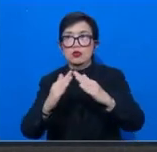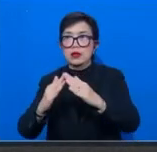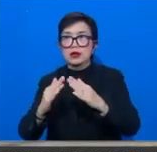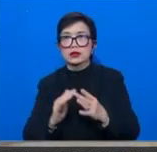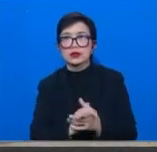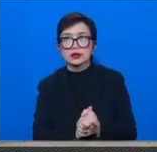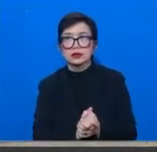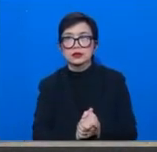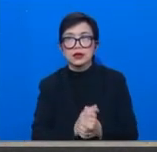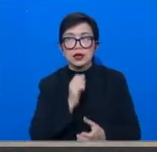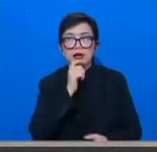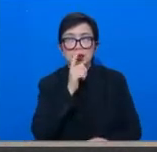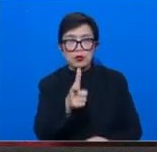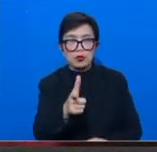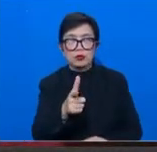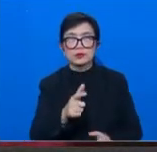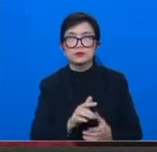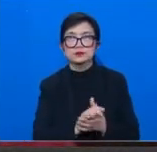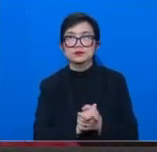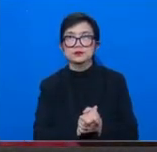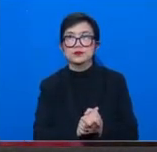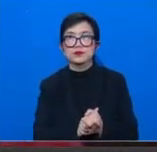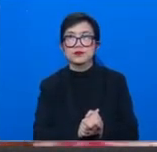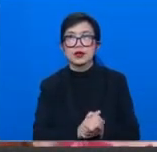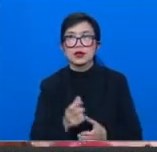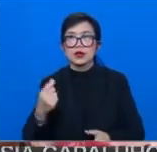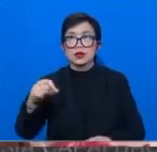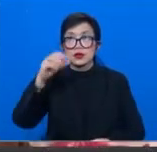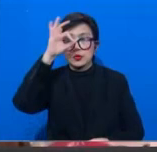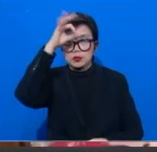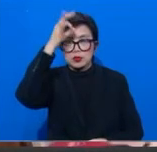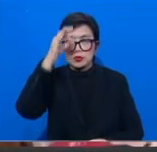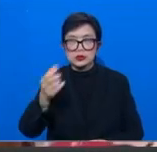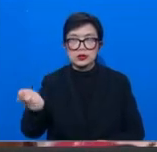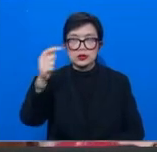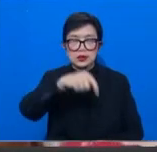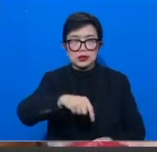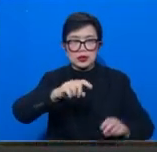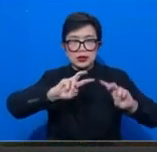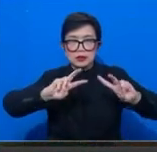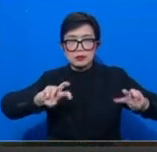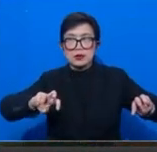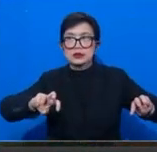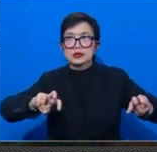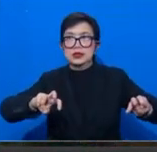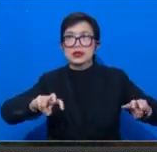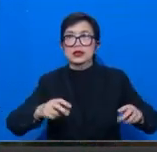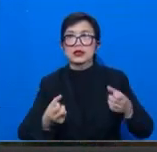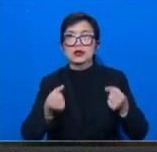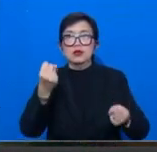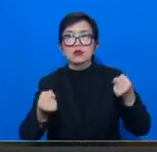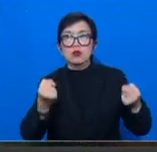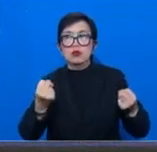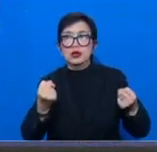atas peristiwa ini, pihak petugas dari Polsek Rajagalu langsung turun tangan melakukan pemeriksaan sisa kebakaran pada mobil dan rumah